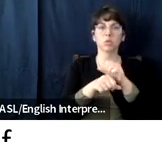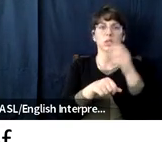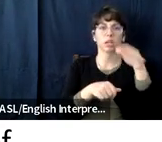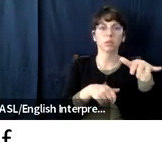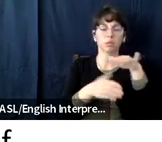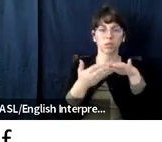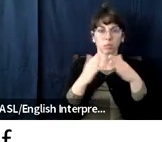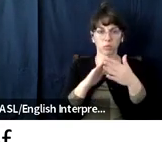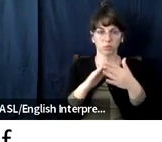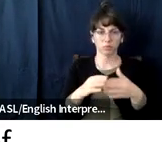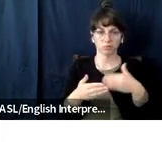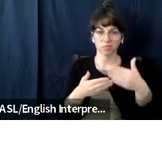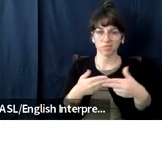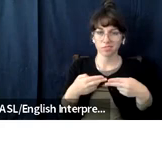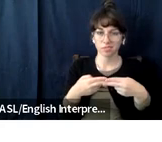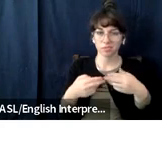Next slide, please.